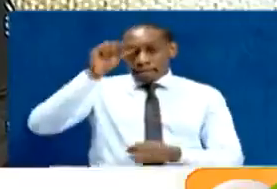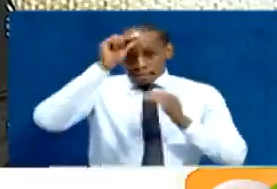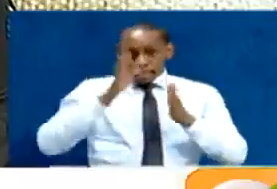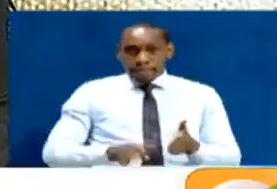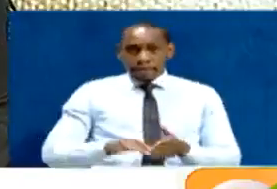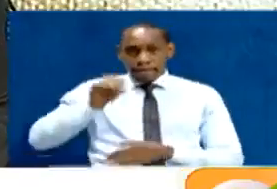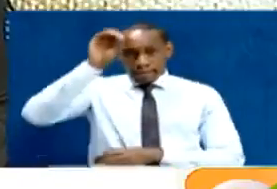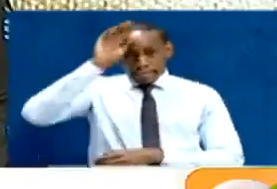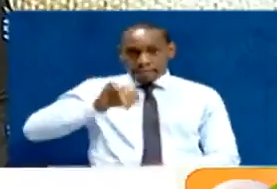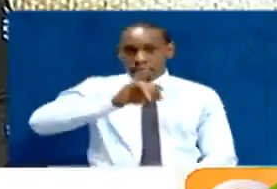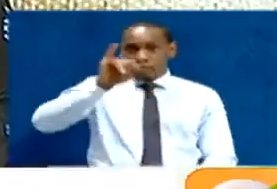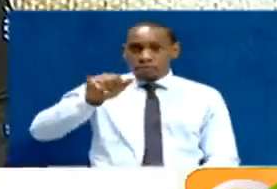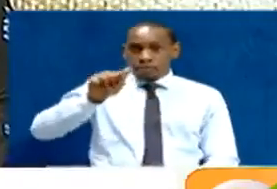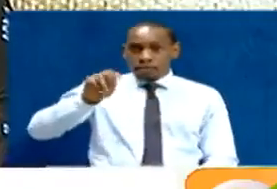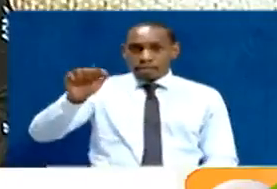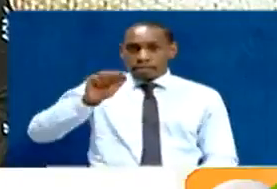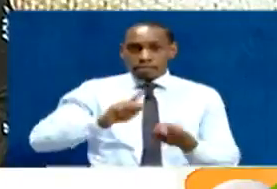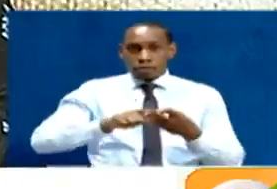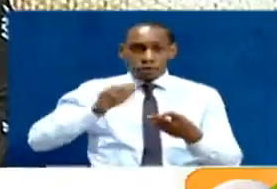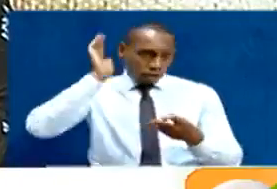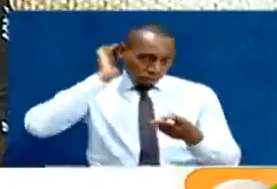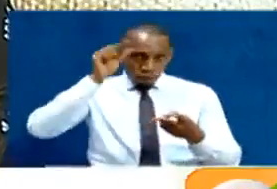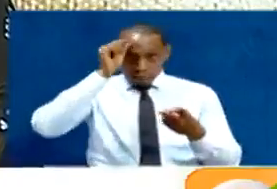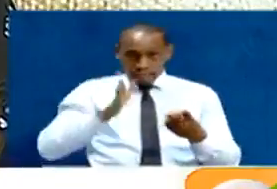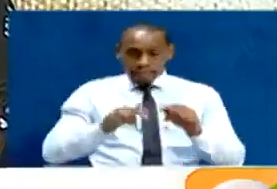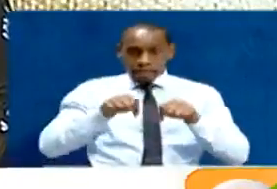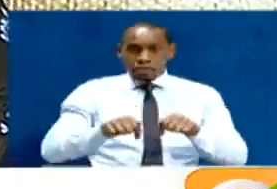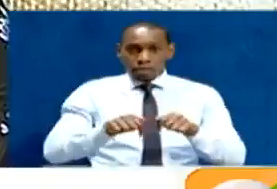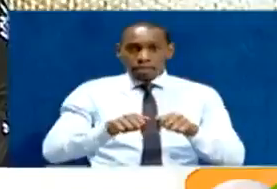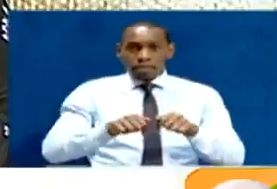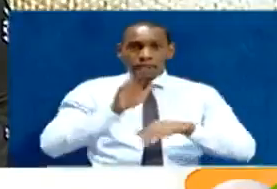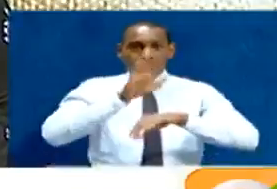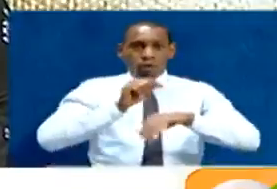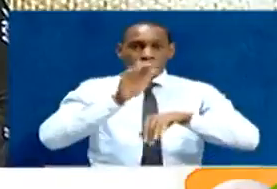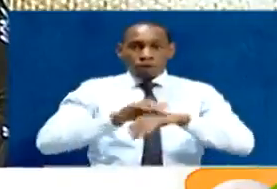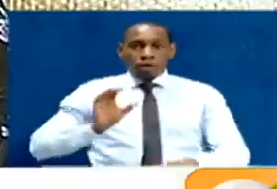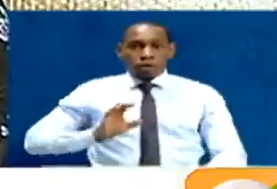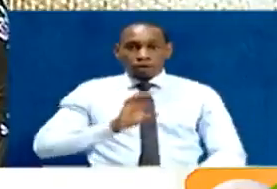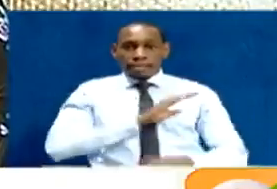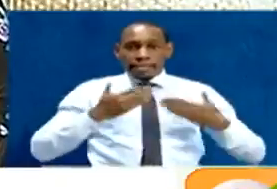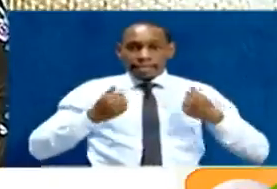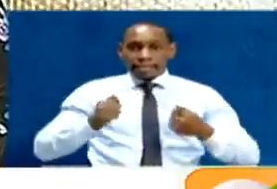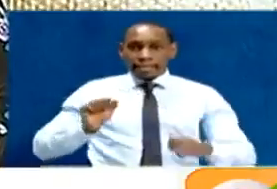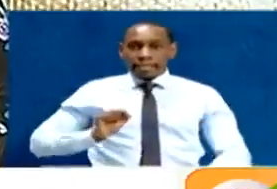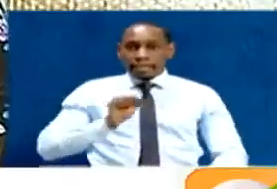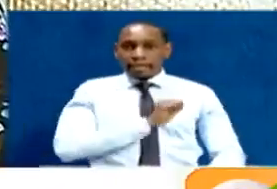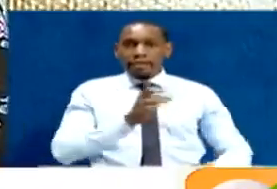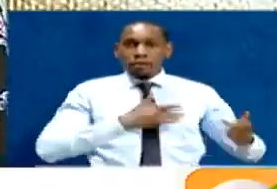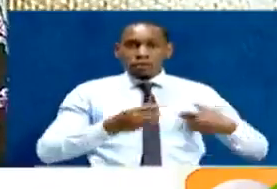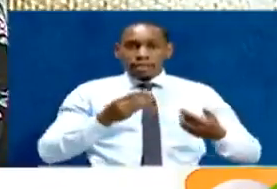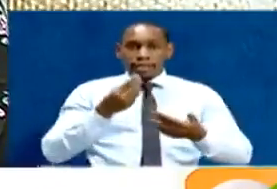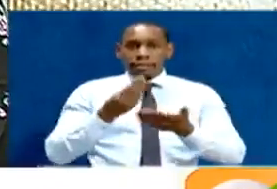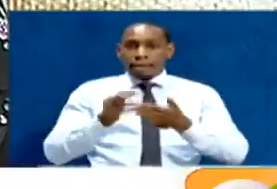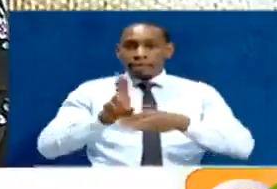Gavana wa Kiambu James Nyoro na mwenzake wa Murang'a Mwangi Wa Iria leo wamehojiwa na kamati ya afya katika bunge la seneti kuhusiana na utumizi wa